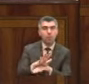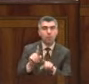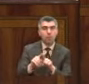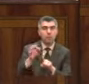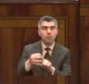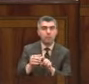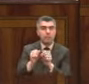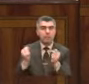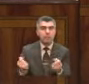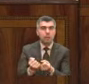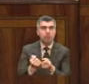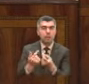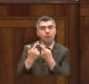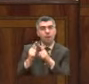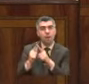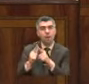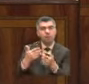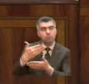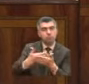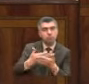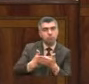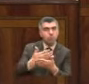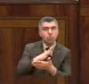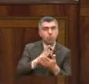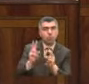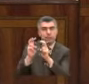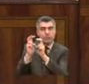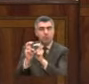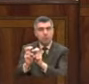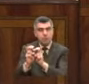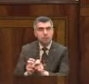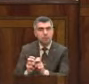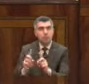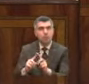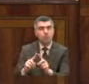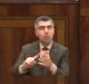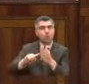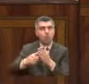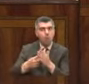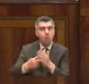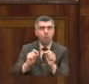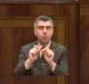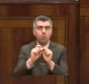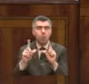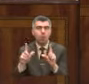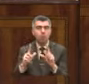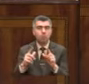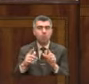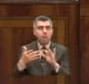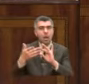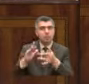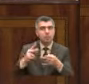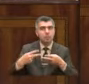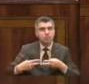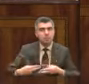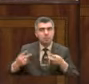المستدامه، ولذلك واحد العدد ديال القرارات فيما يتعلق بتخفيض النفقات، عدد من القرارات تتعلق بالشفافيه وخاصه المعلومات، عدد من القرارات